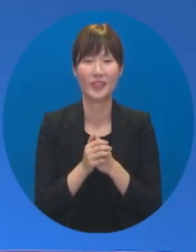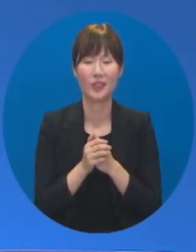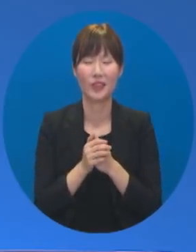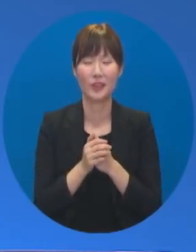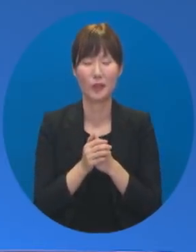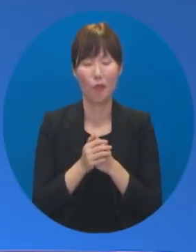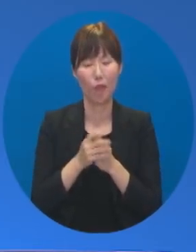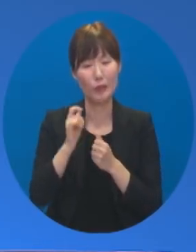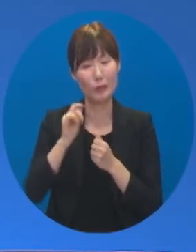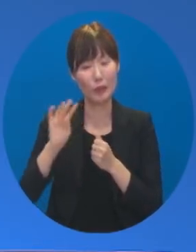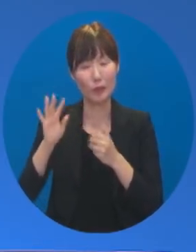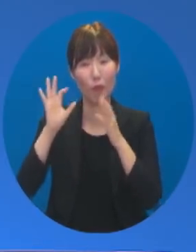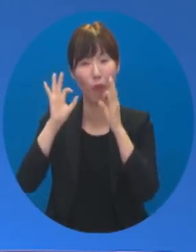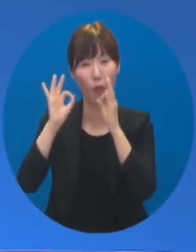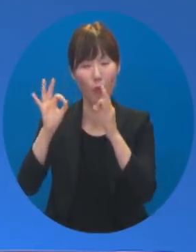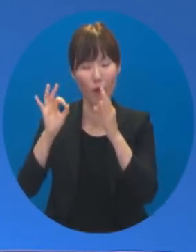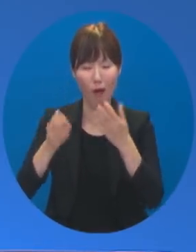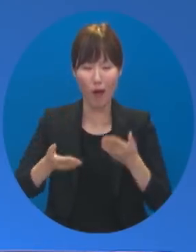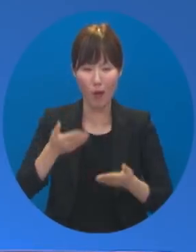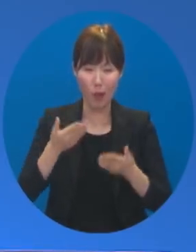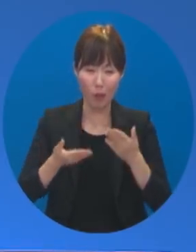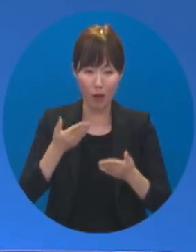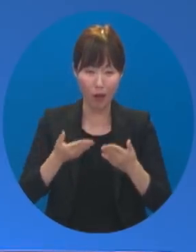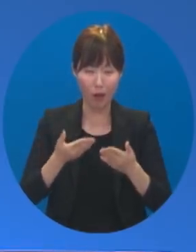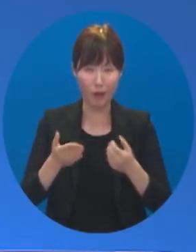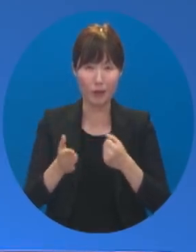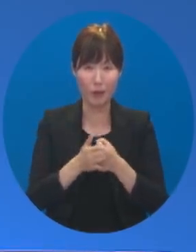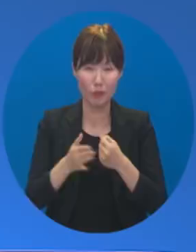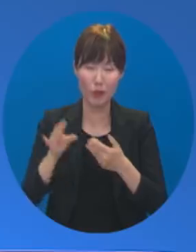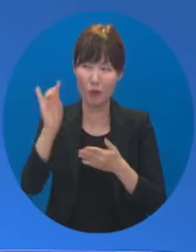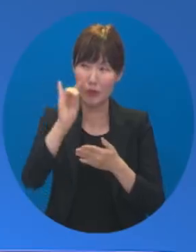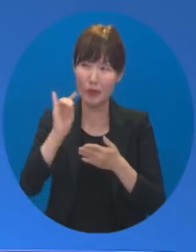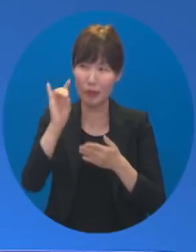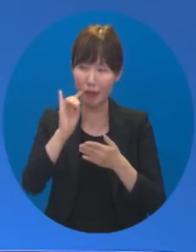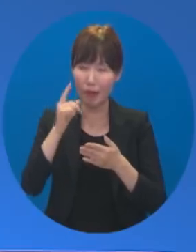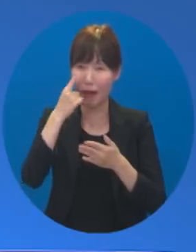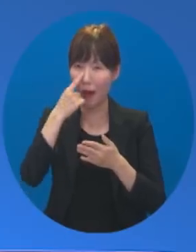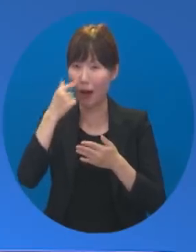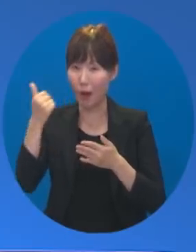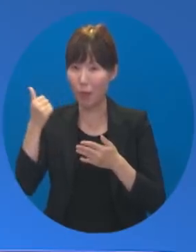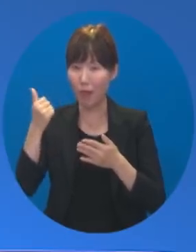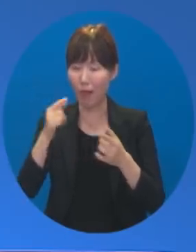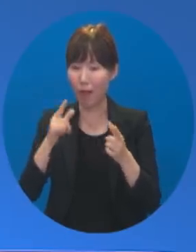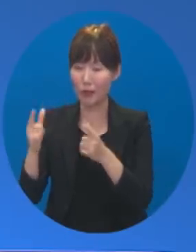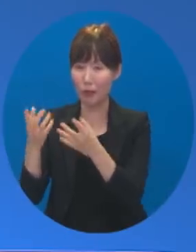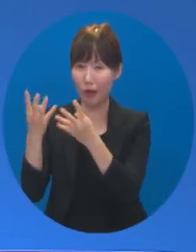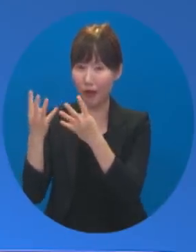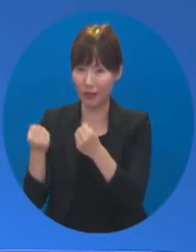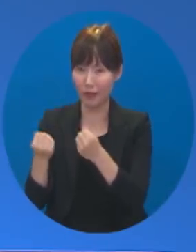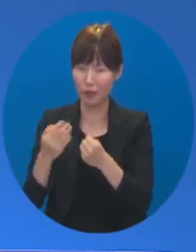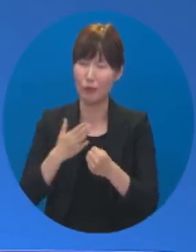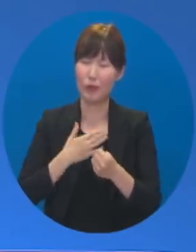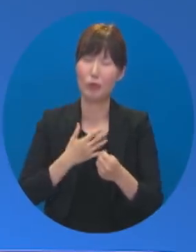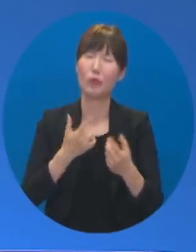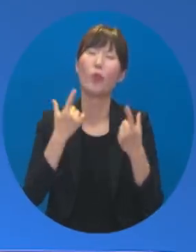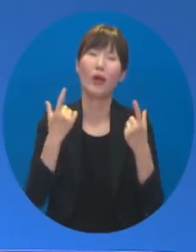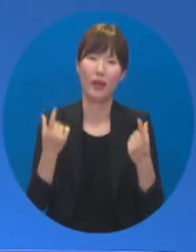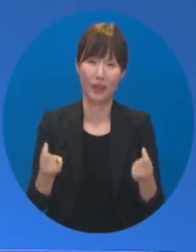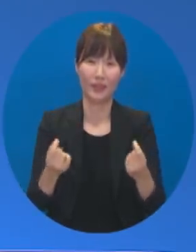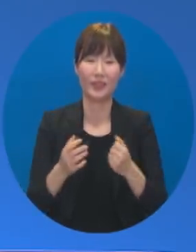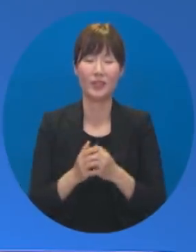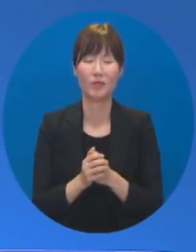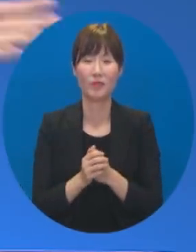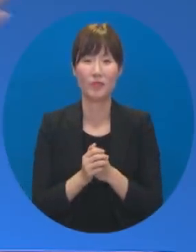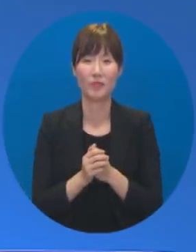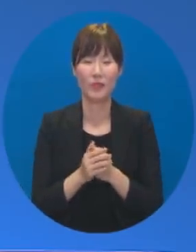나오더라고요. 근데 저는 뭐 여러 가지 핑계로 안 했는데 뭐 먹는 건지 마는 건지 어떻게 하는지 모르고 그냥